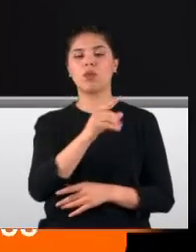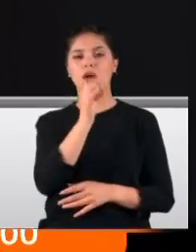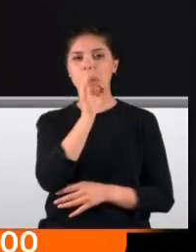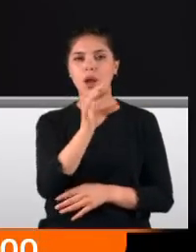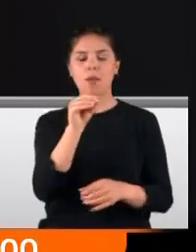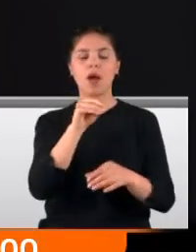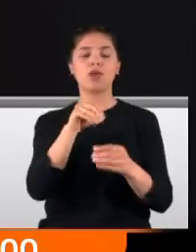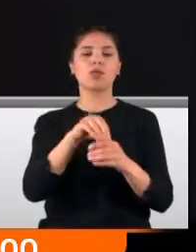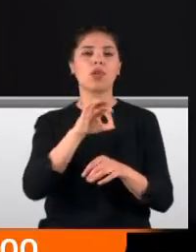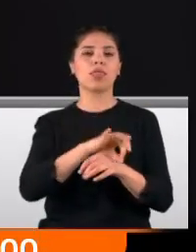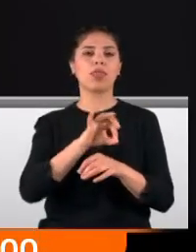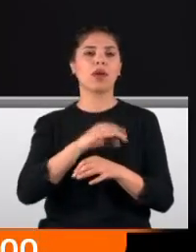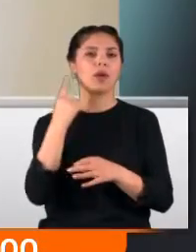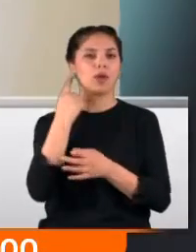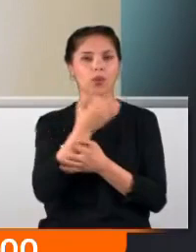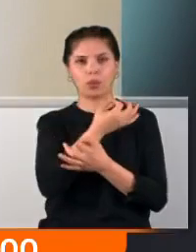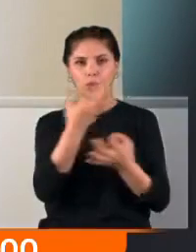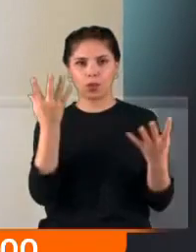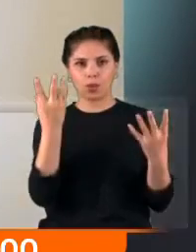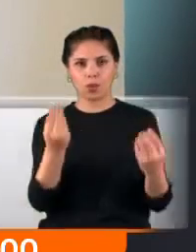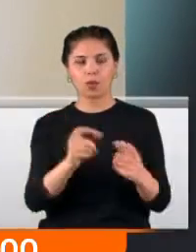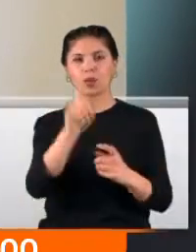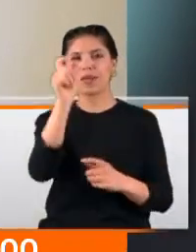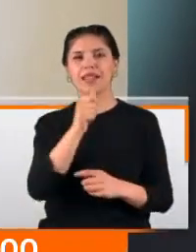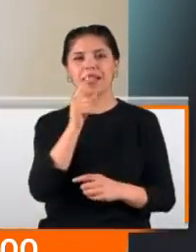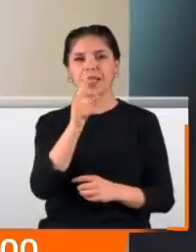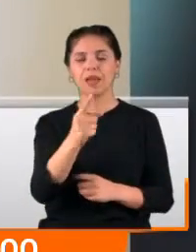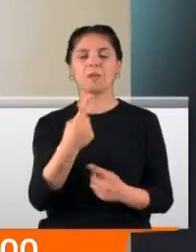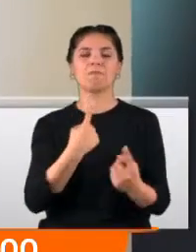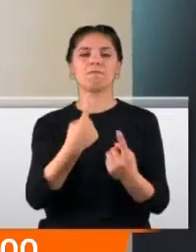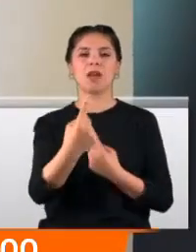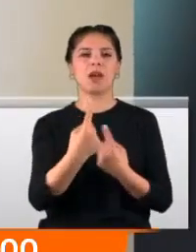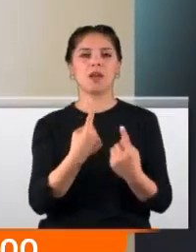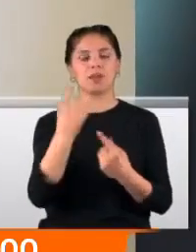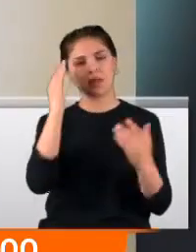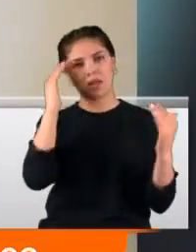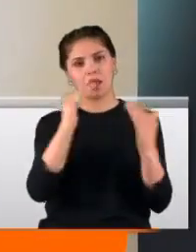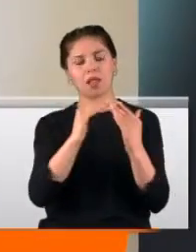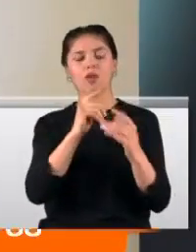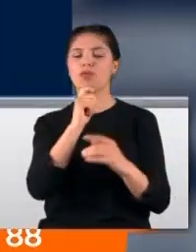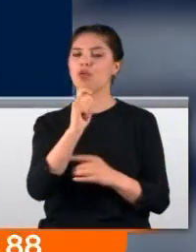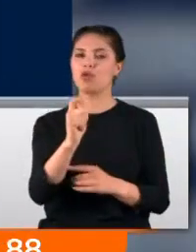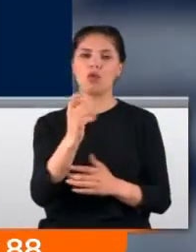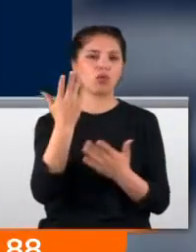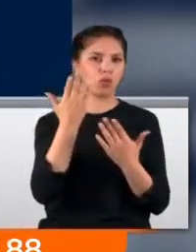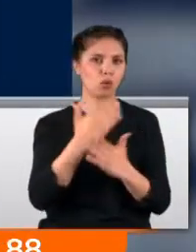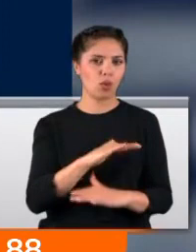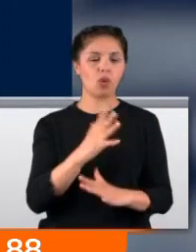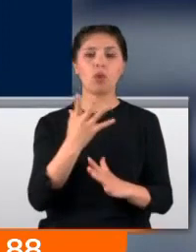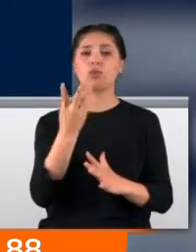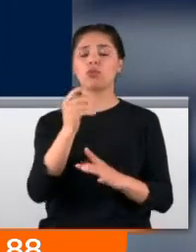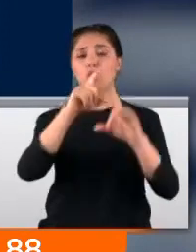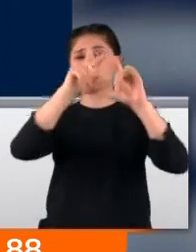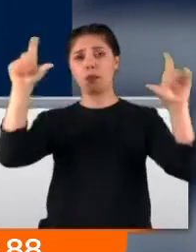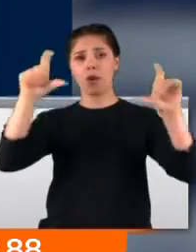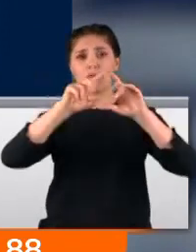haberi son dakika olarak duyurdu okuyucularına. Sinan Bey ile aramızda bu tür bir pazarlık kesinlikle olmadı. Birçok başlığın